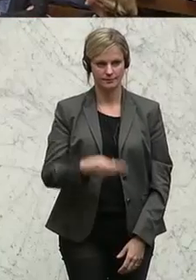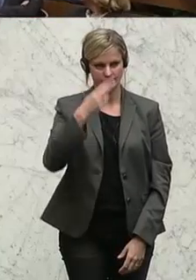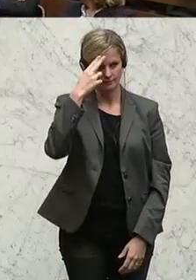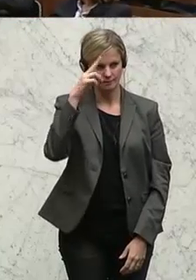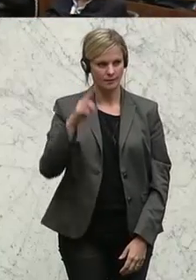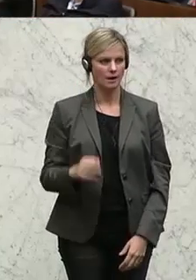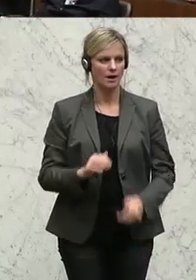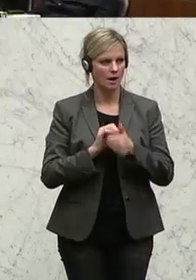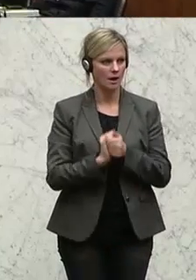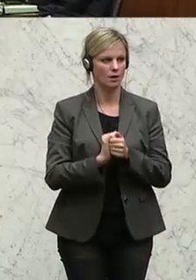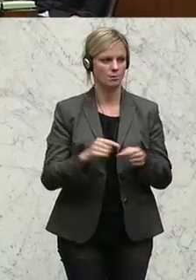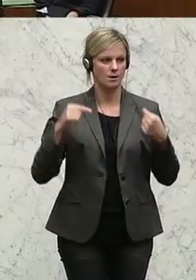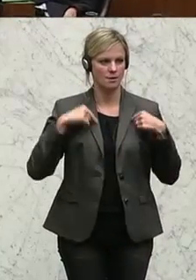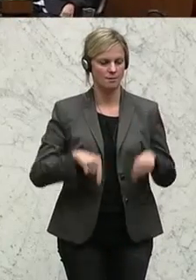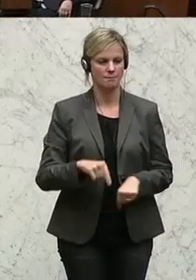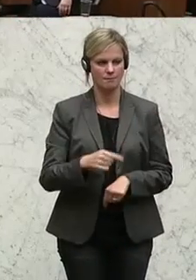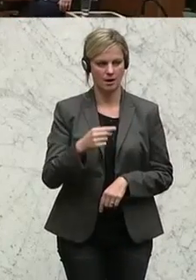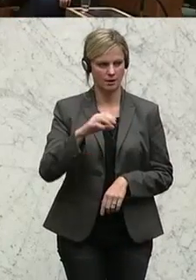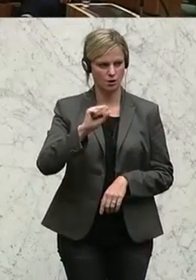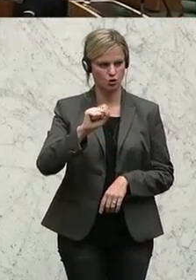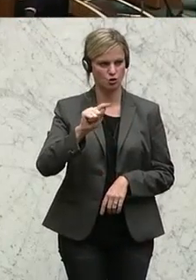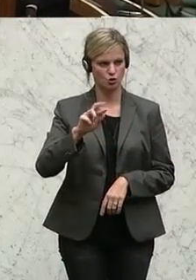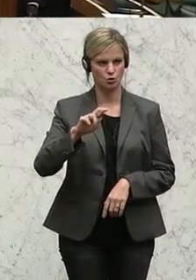Dr. Matthias Strolz als Nächster.